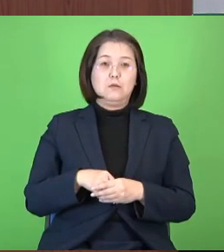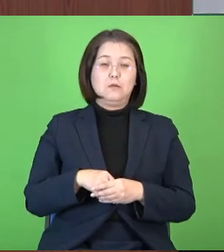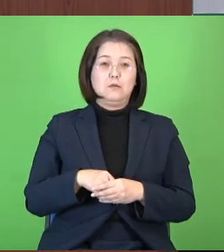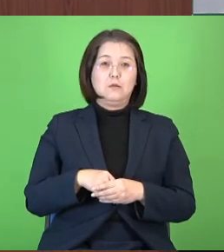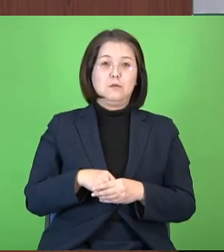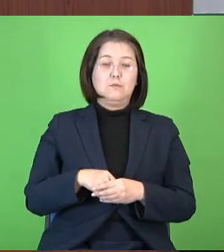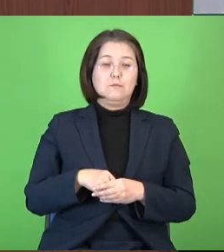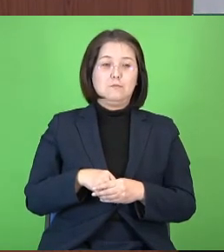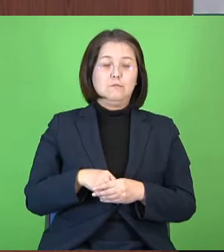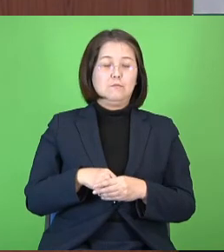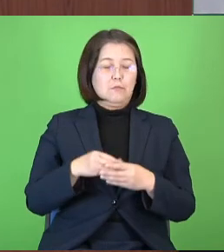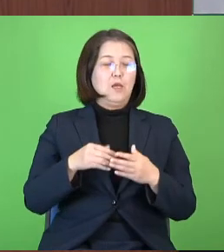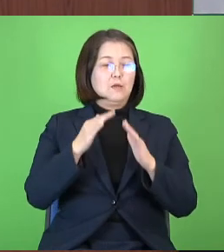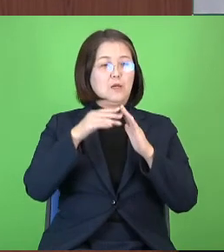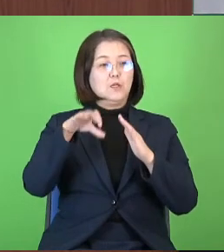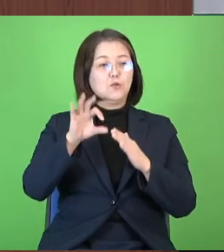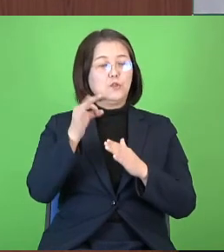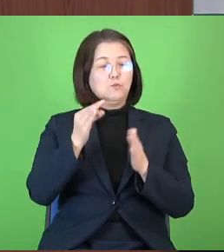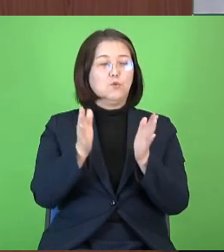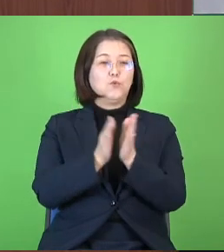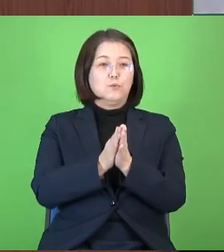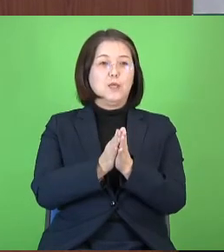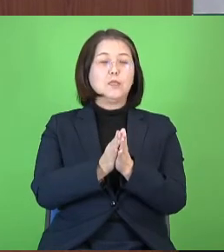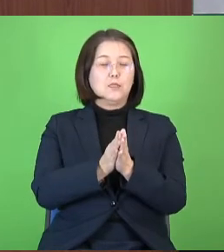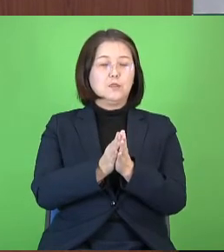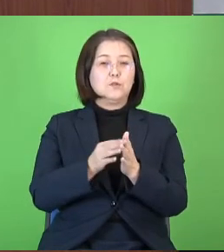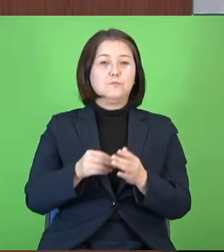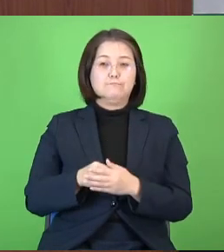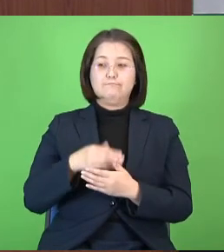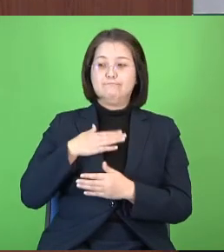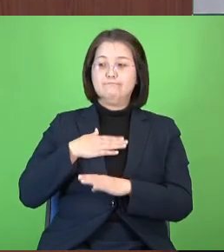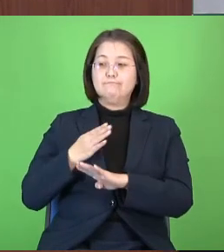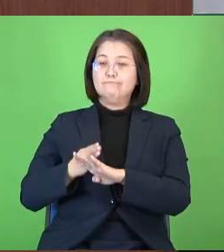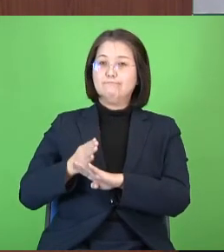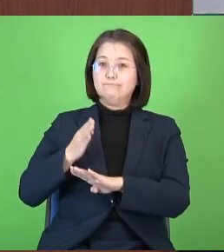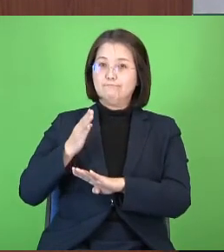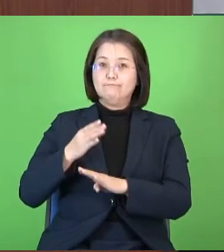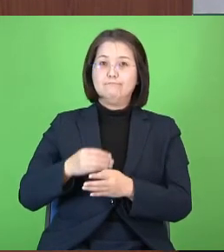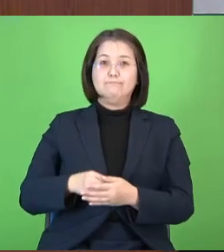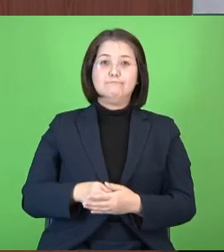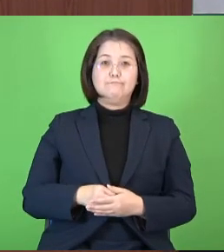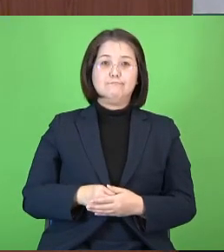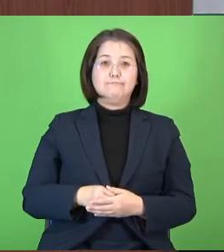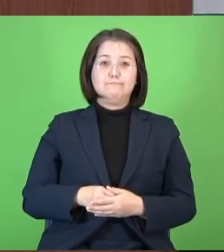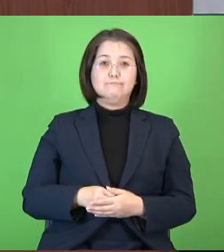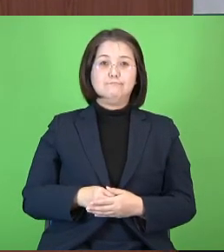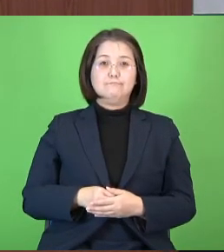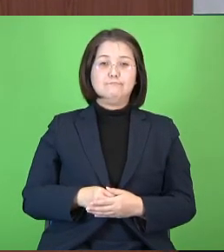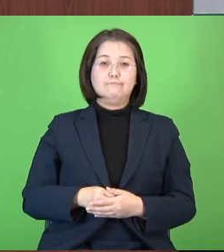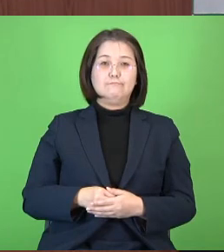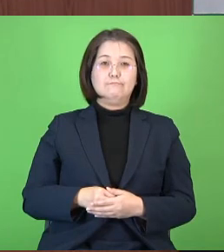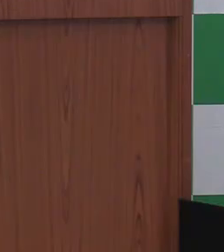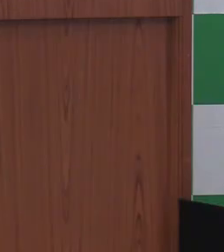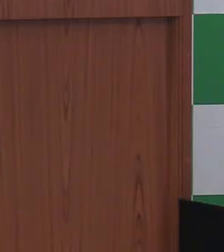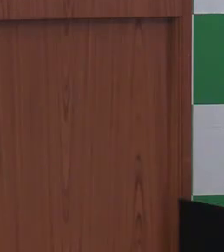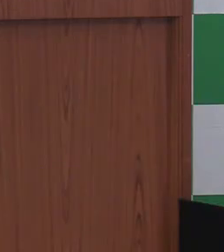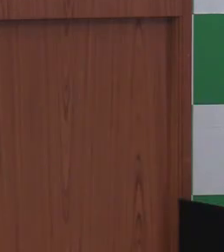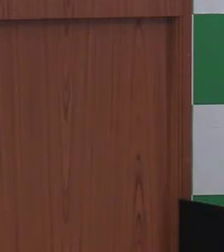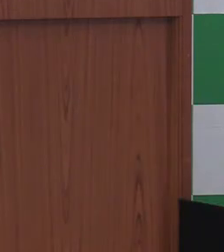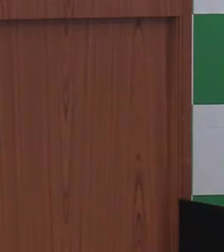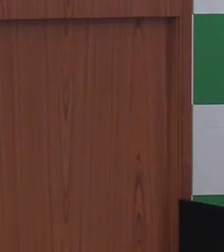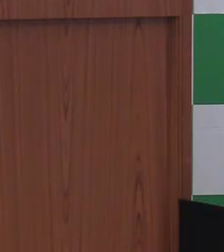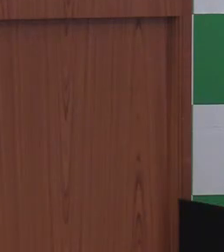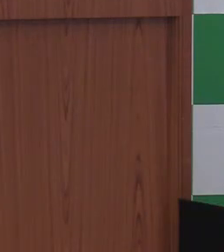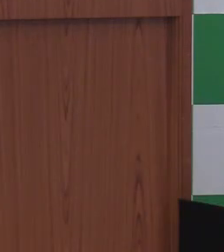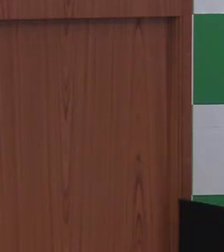ねねどちらかと言うと会場飛距離もそういったまぁいっぺんタイのコーディネートとかしつらいも含めてまぁそれだけ皆さん一緒だという